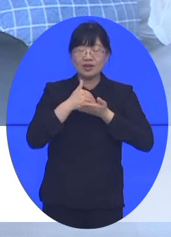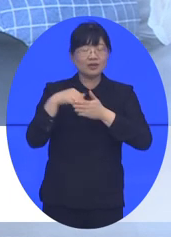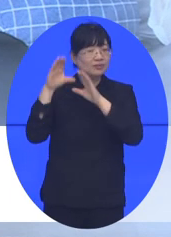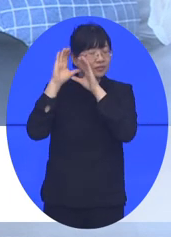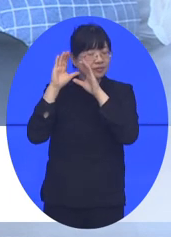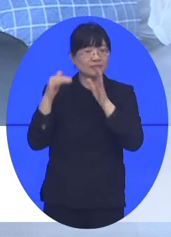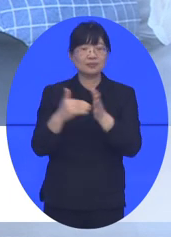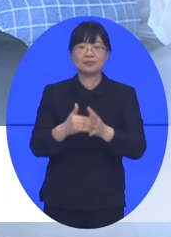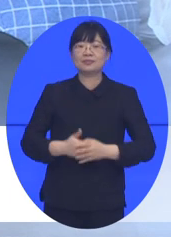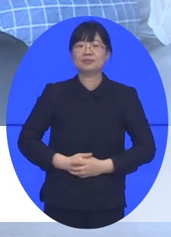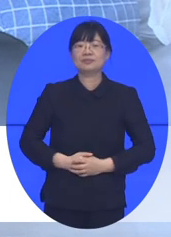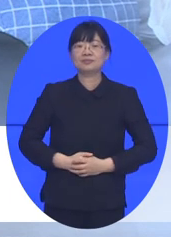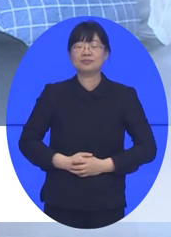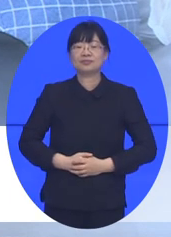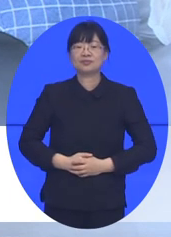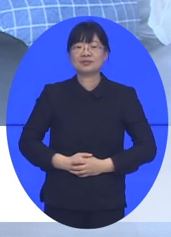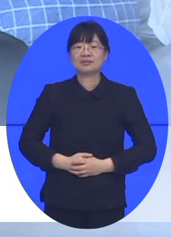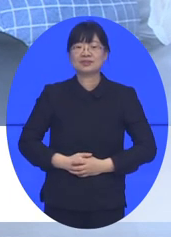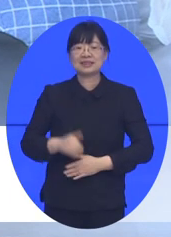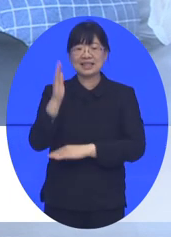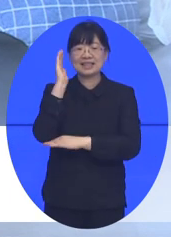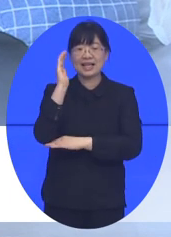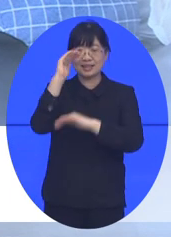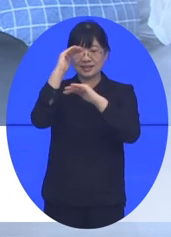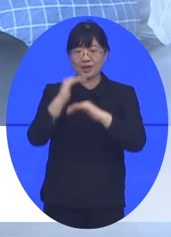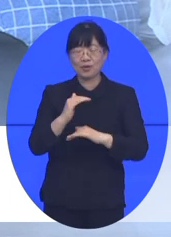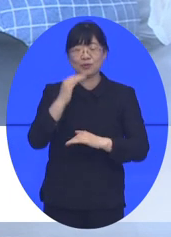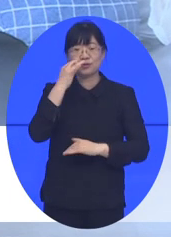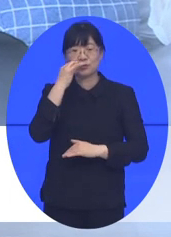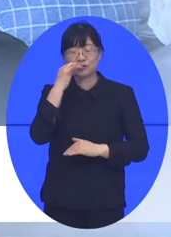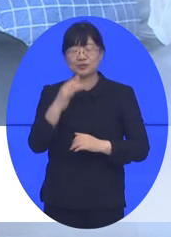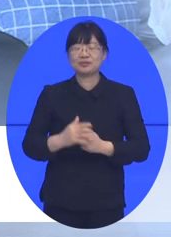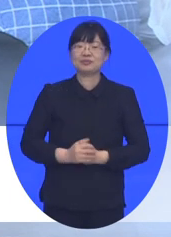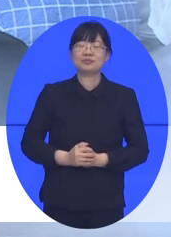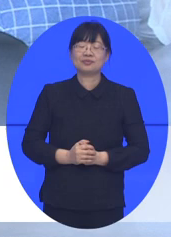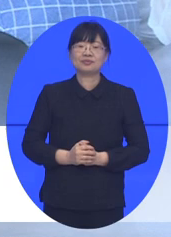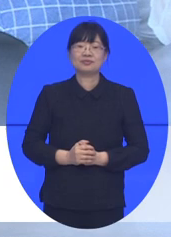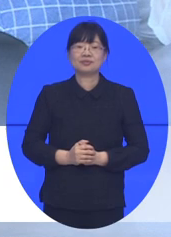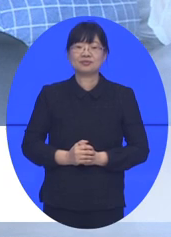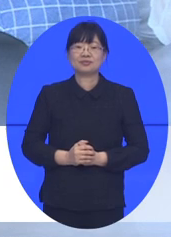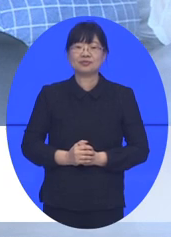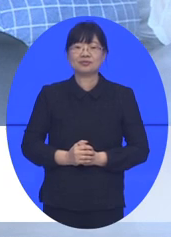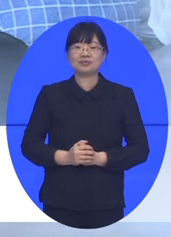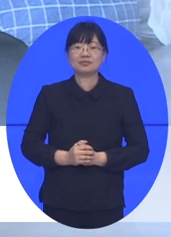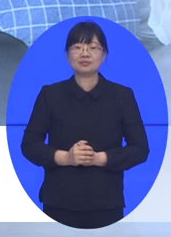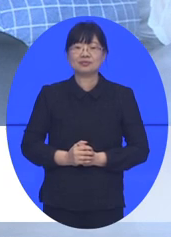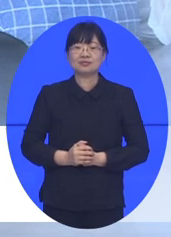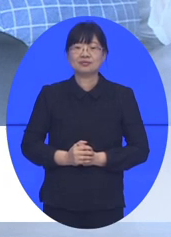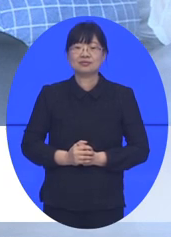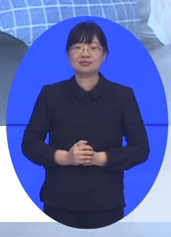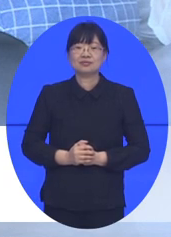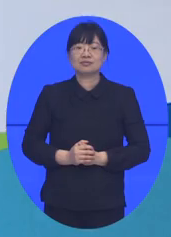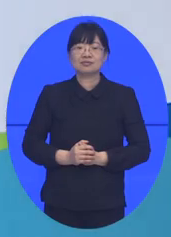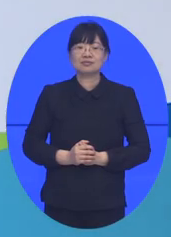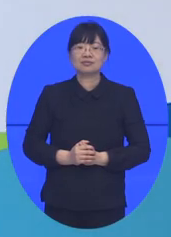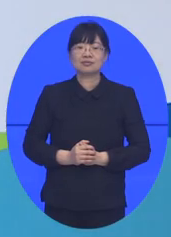목소리를 귀 기울여 드렸는데요. 어떤 이야기들이 나왔을까요? 최창순 기자가 현장 다녀왔습니다.